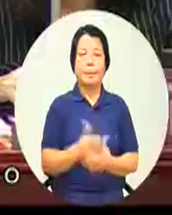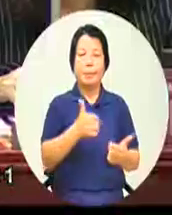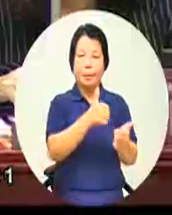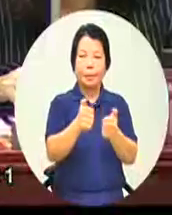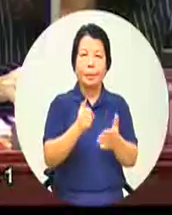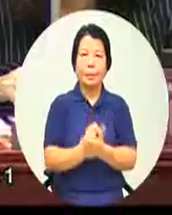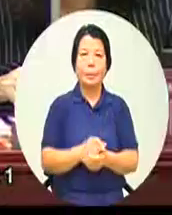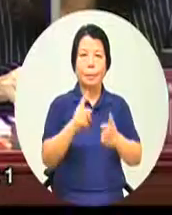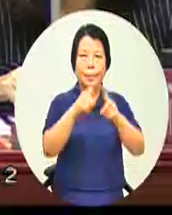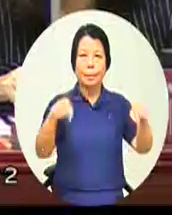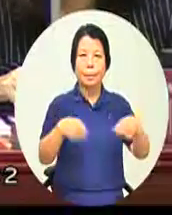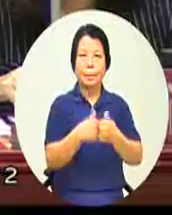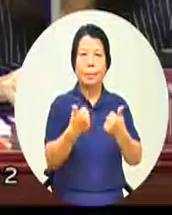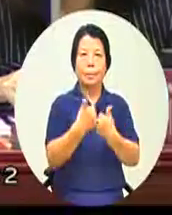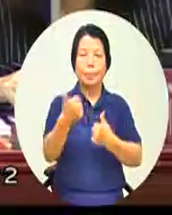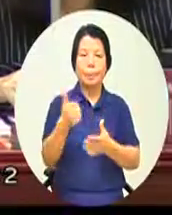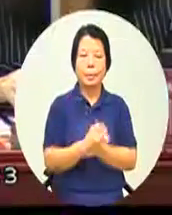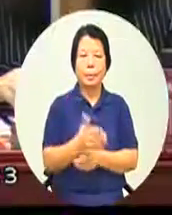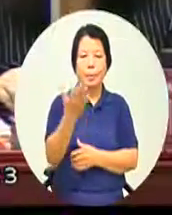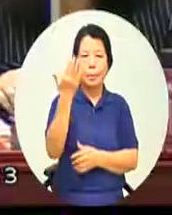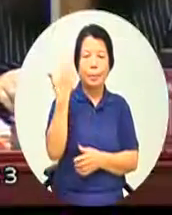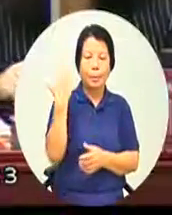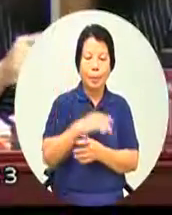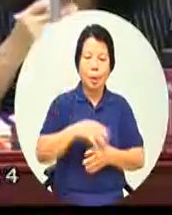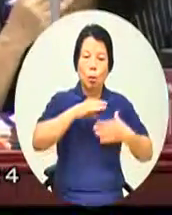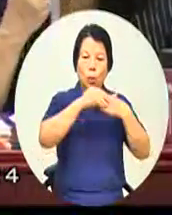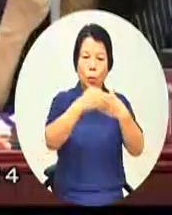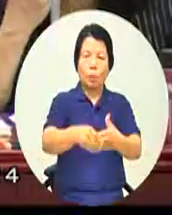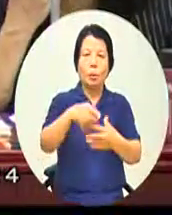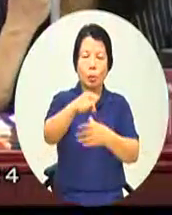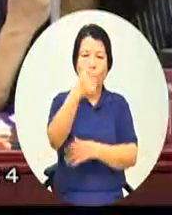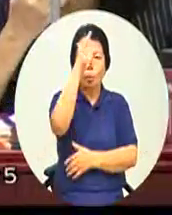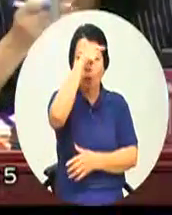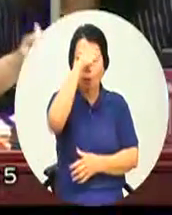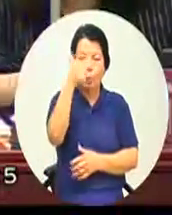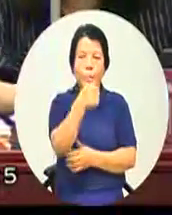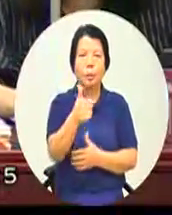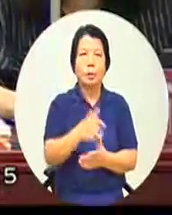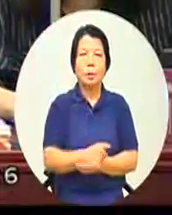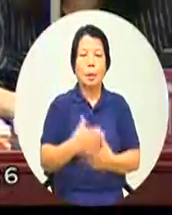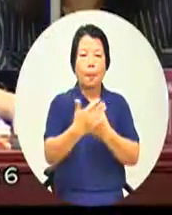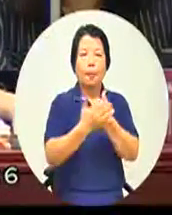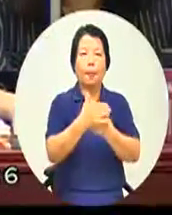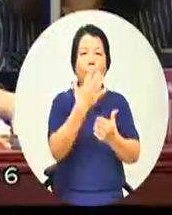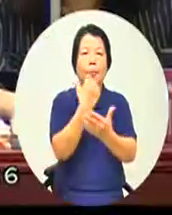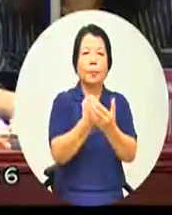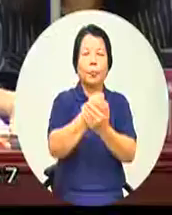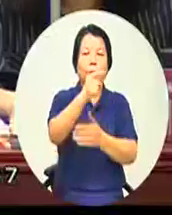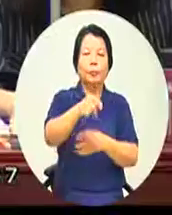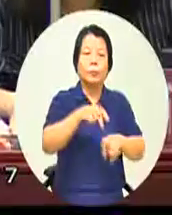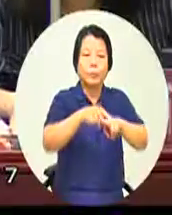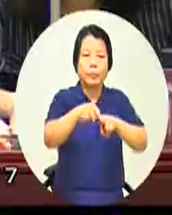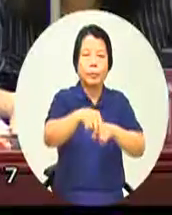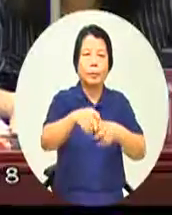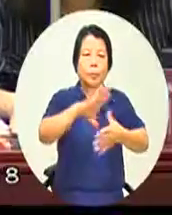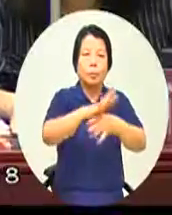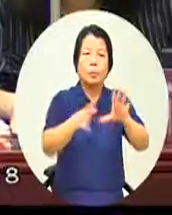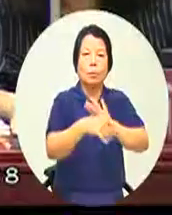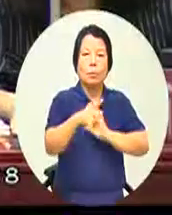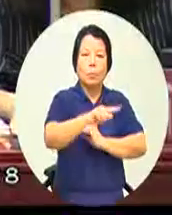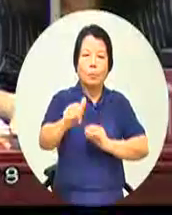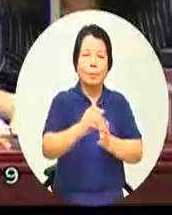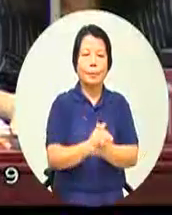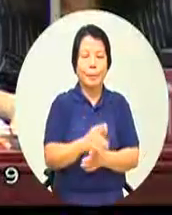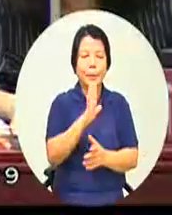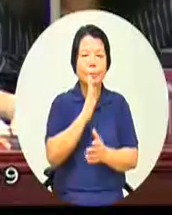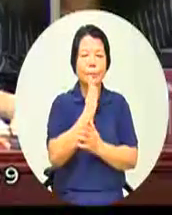张议员，上次特别带我们去看的那个黄先他所保存的那些铁道文物啦，其实非常的难得，